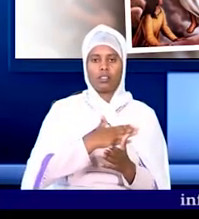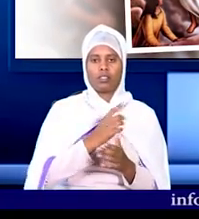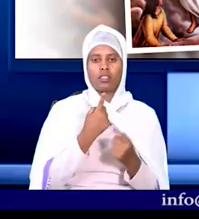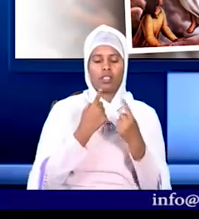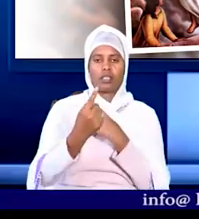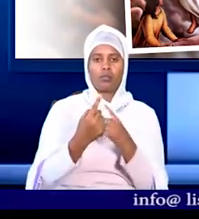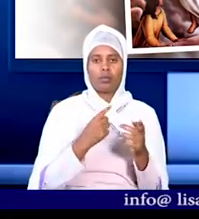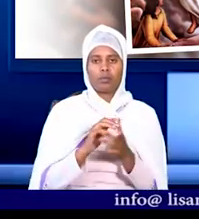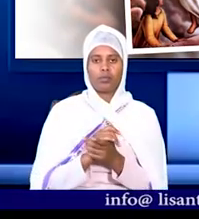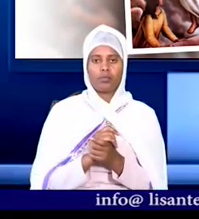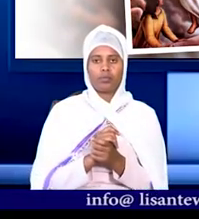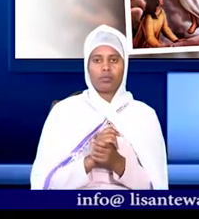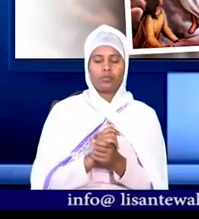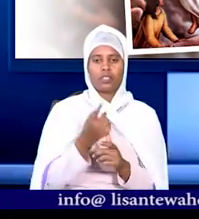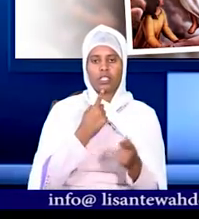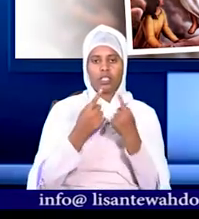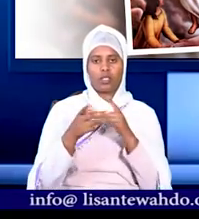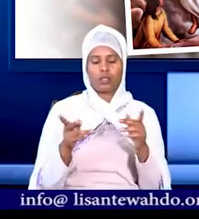ስለምንታይ እናበለ እግዚኣብሔር ገሰፆ